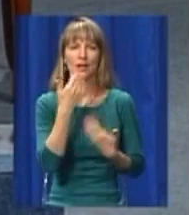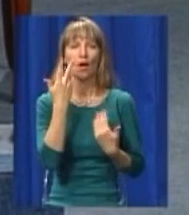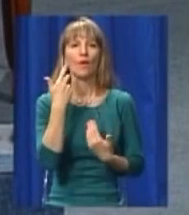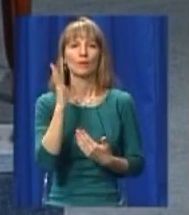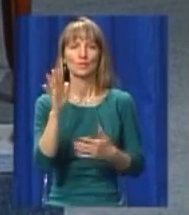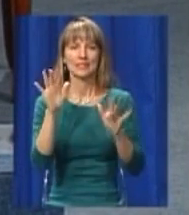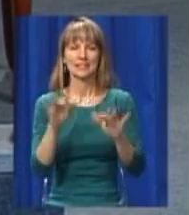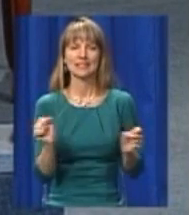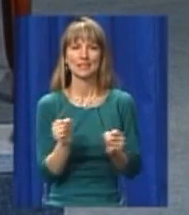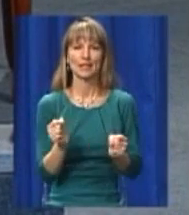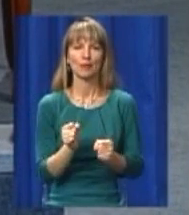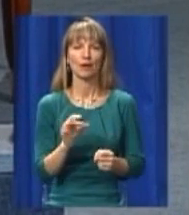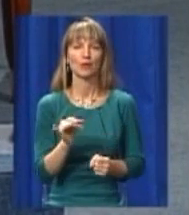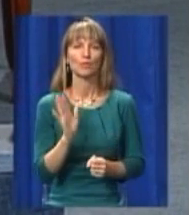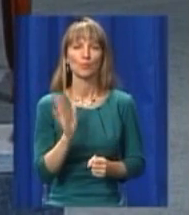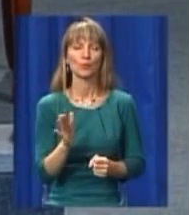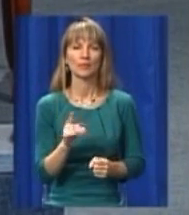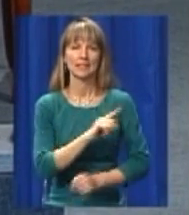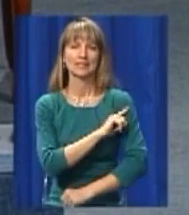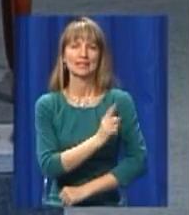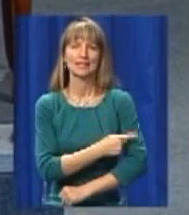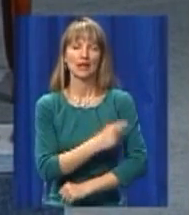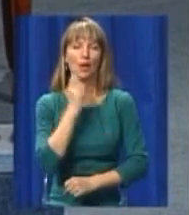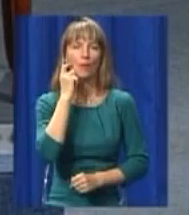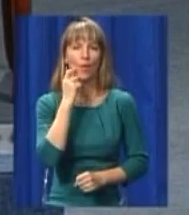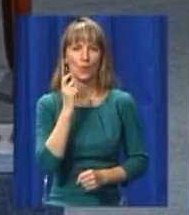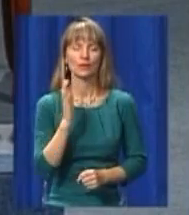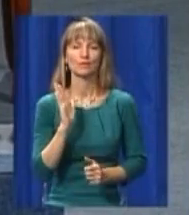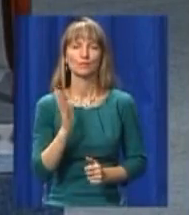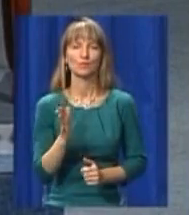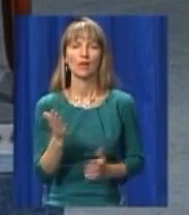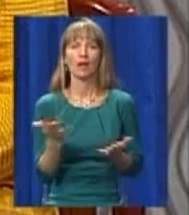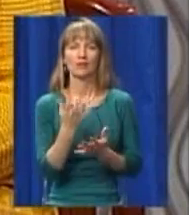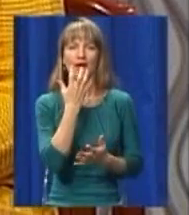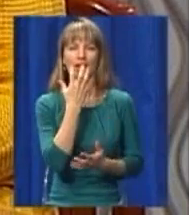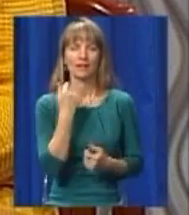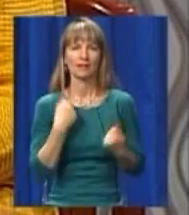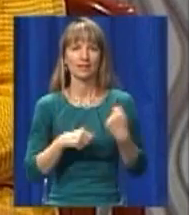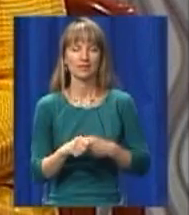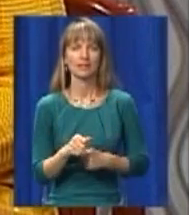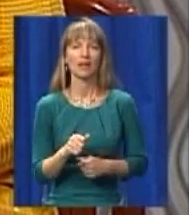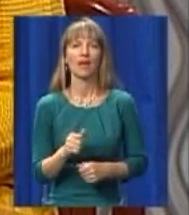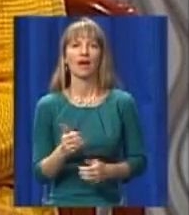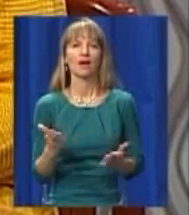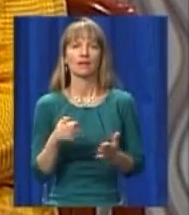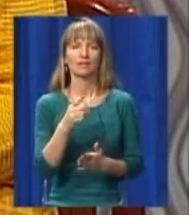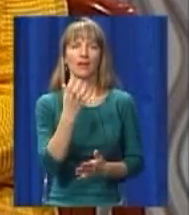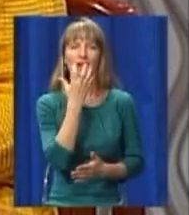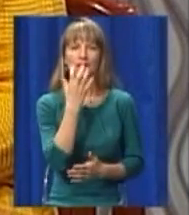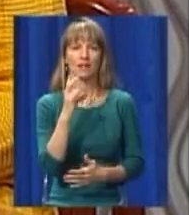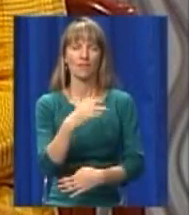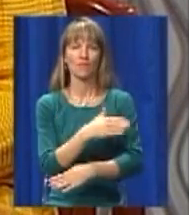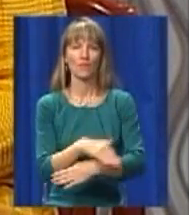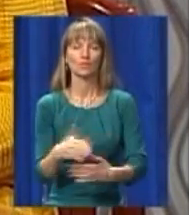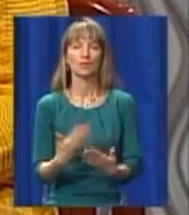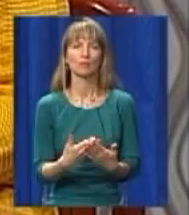сніг, зима піде, і взагалі стануть сильні морози, то, напевно, буде якось грітися. А розкажи, а як ти, до речі, от, грієшся на